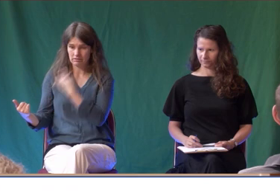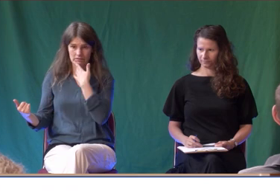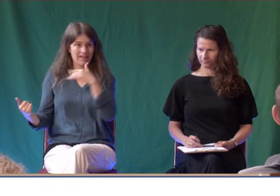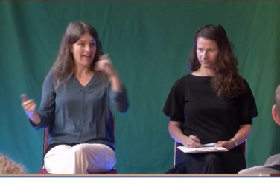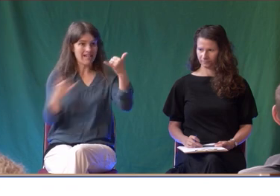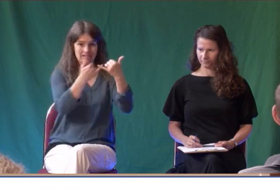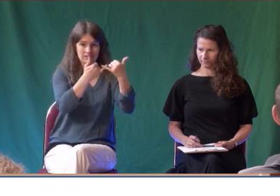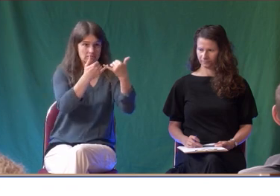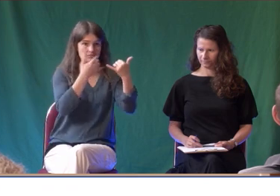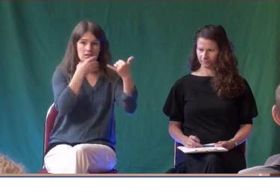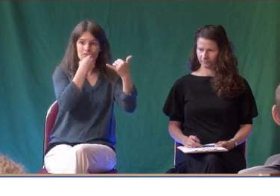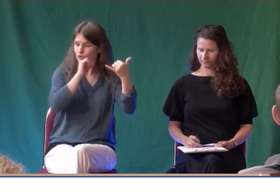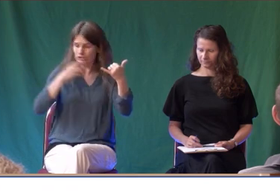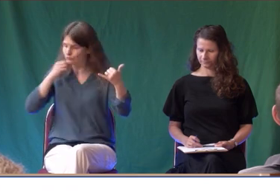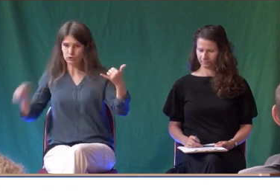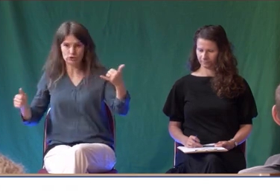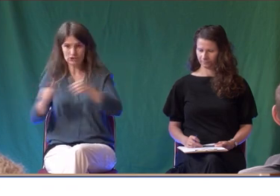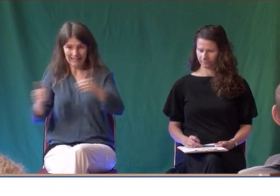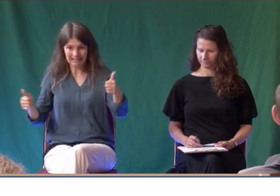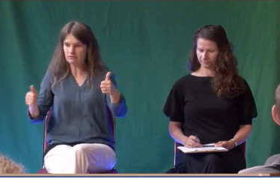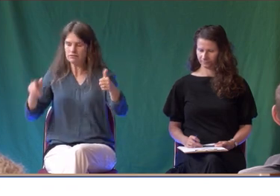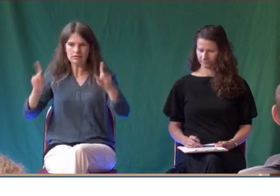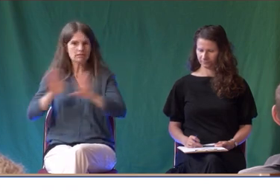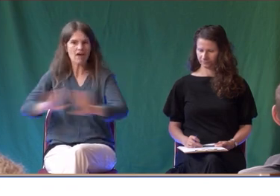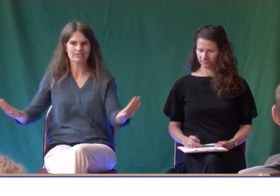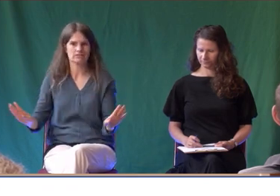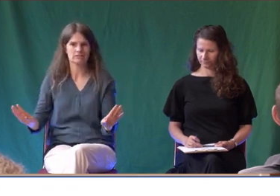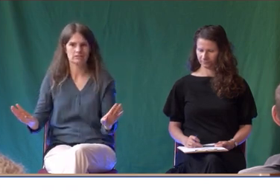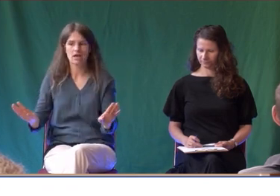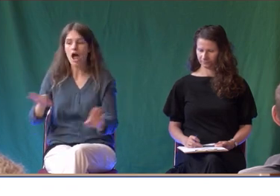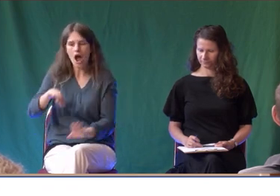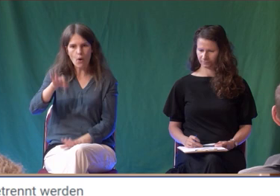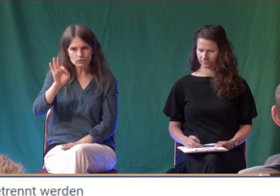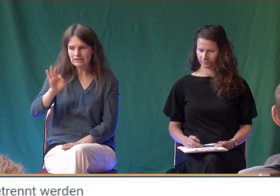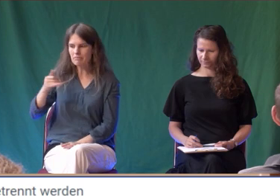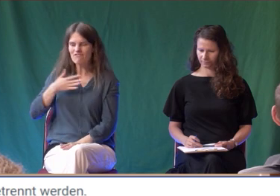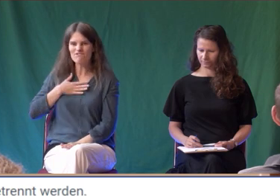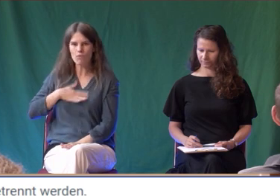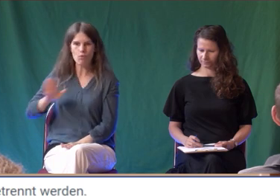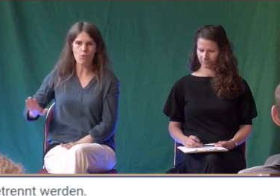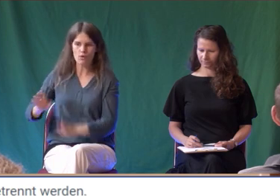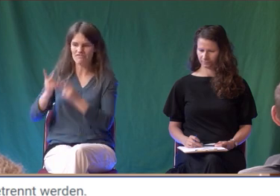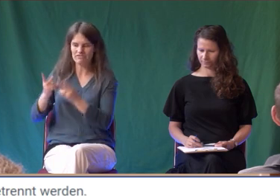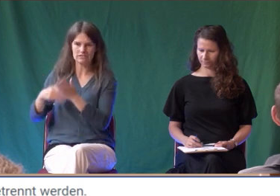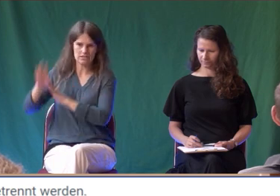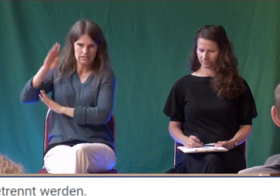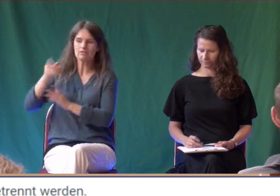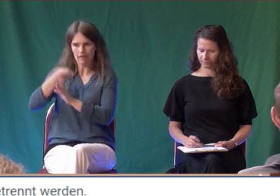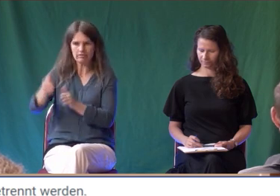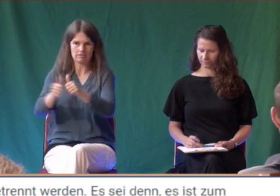werden darf es sei denn es ist zum Wohl des Kindes was ist jetzt das Wohl des Kindes